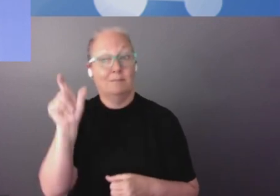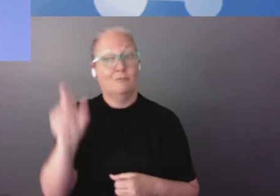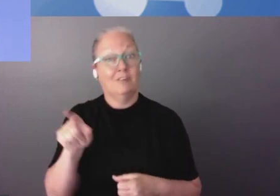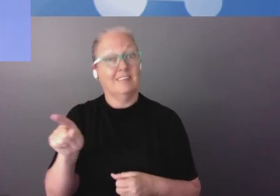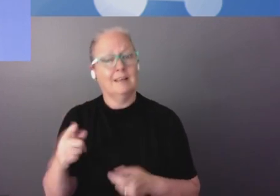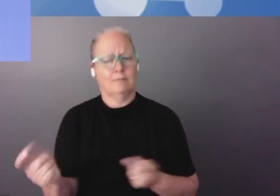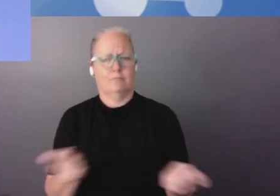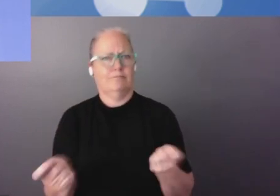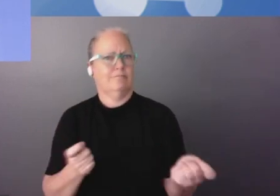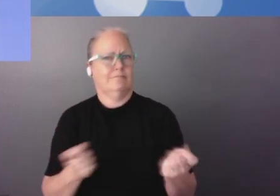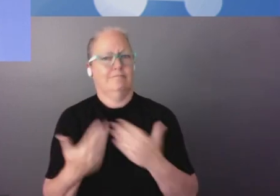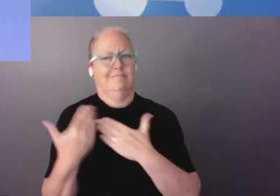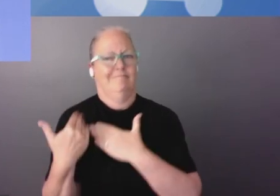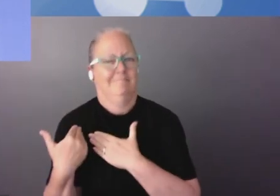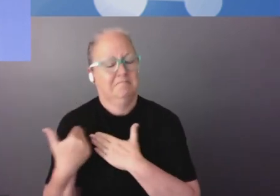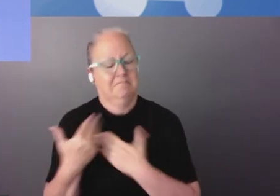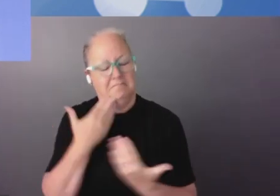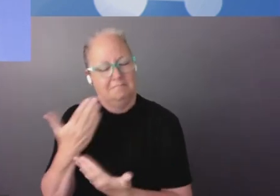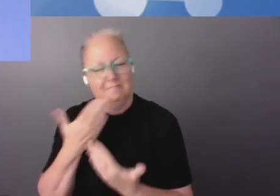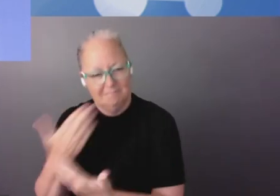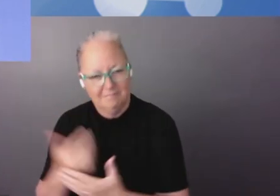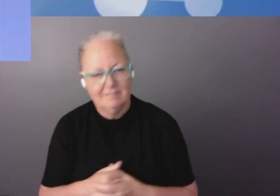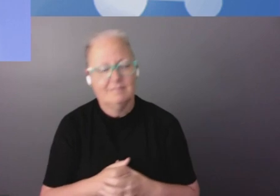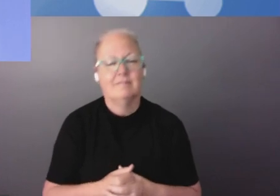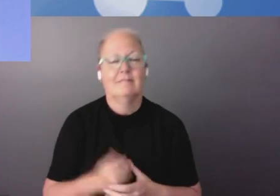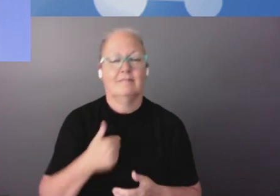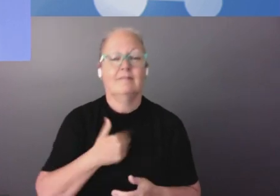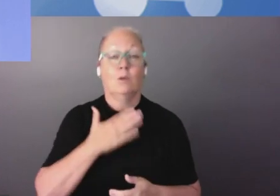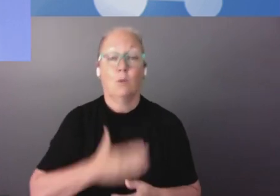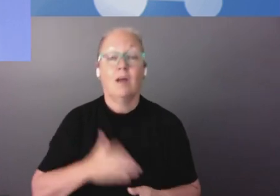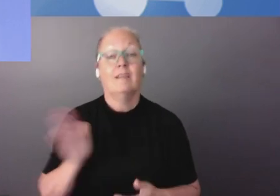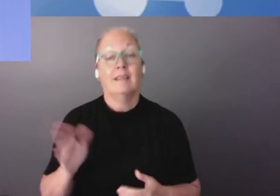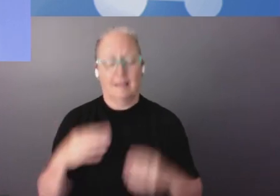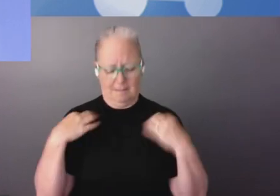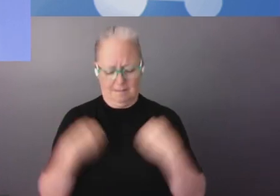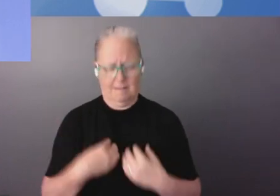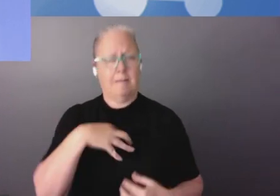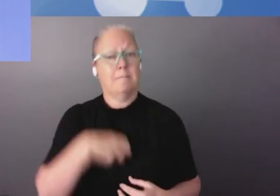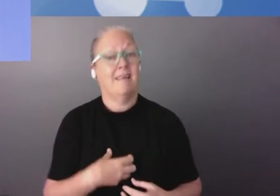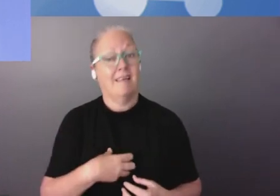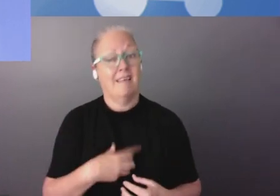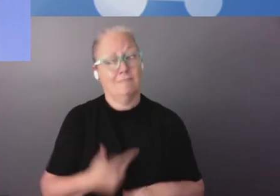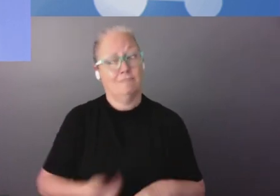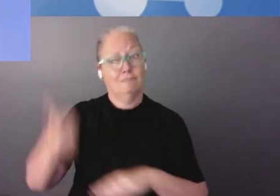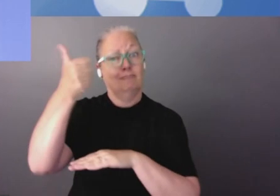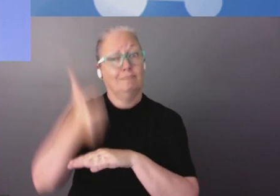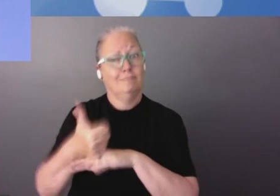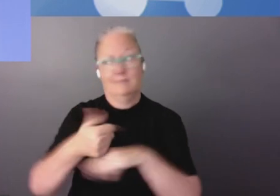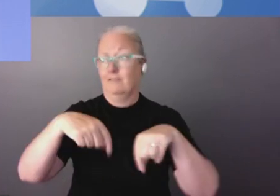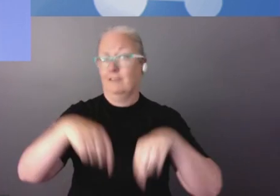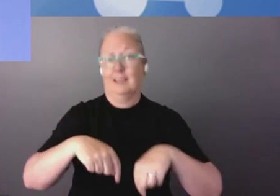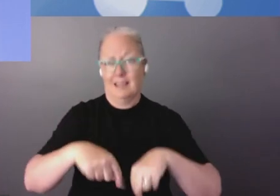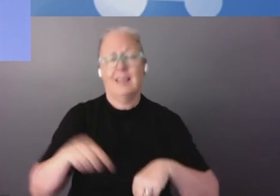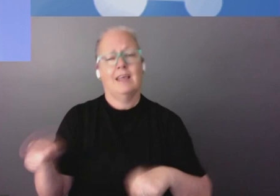współorganizatorem tego szczytu IGF. Jesteśmy w Katowicach, a zatem chciałabym teraz udzielić głosu prezydentowi